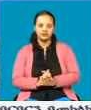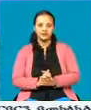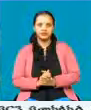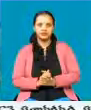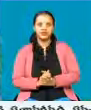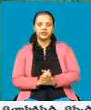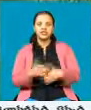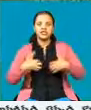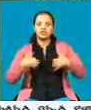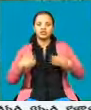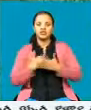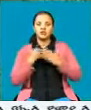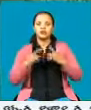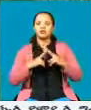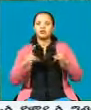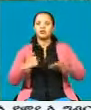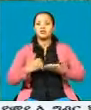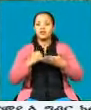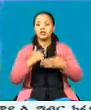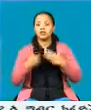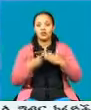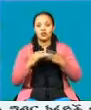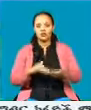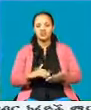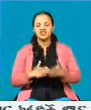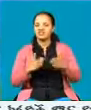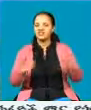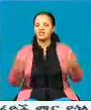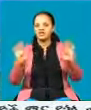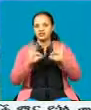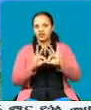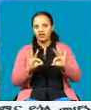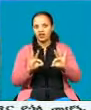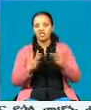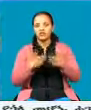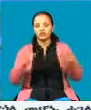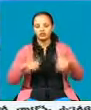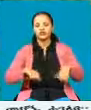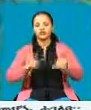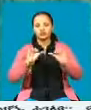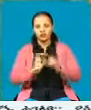ለእንስሳቱ ምርታማነትም በጣም የሚያግዝ ስለሆነ እንዲሰፋ ያስፈልጋል። አስፍታችሁ እንድትቀጥሉበት